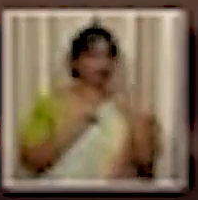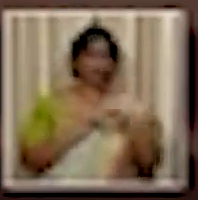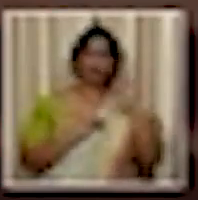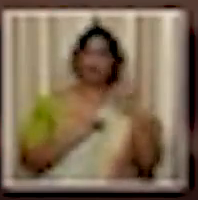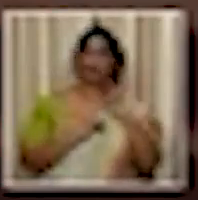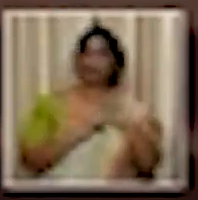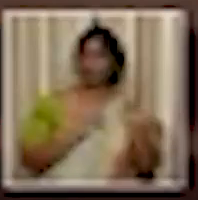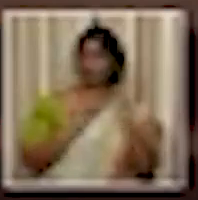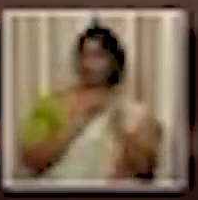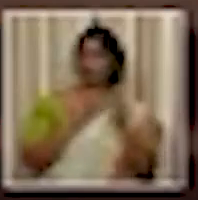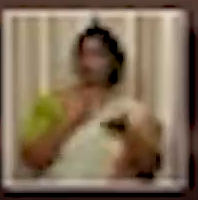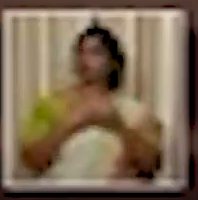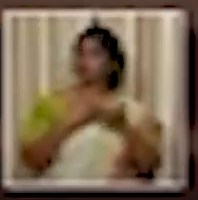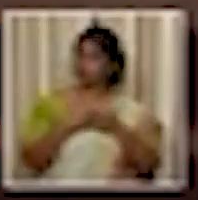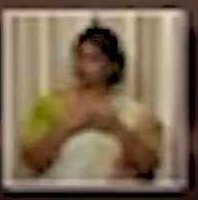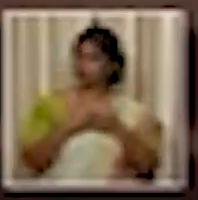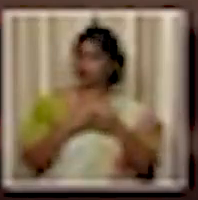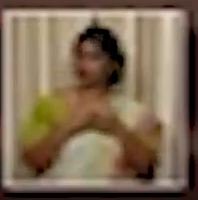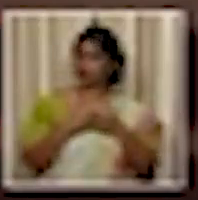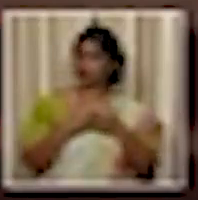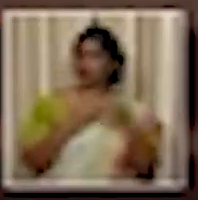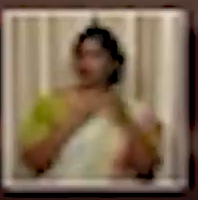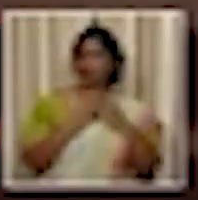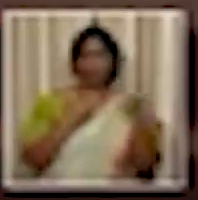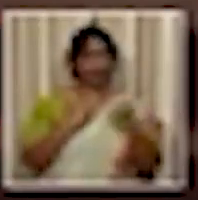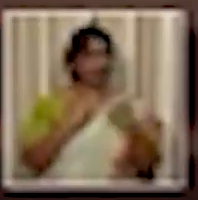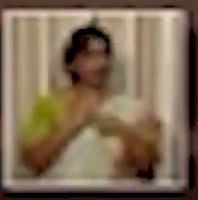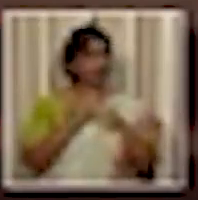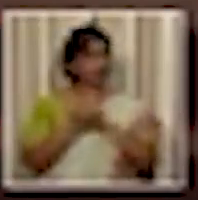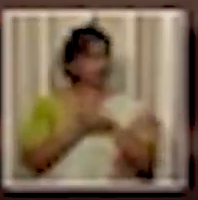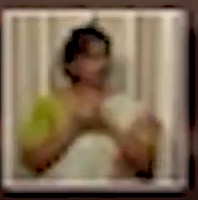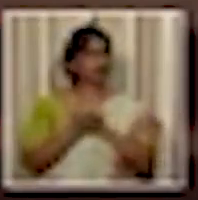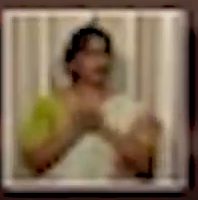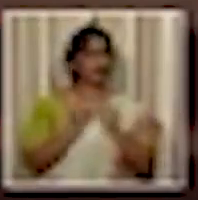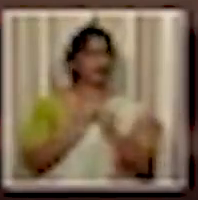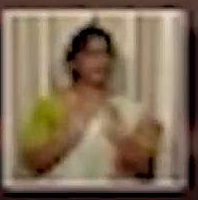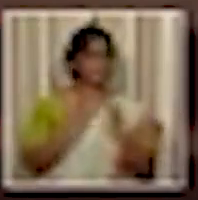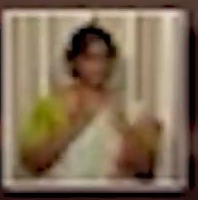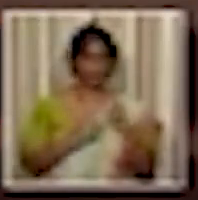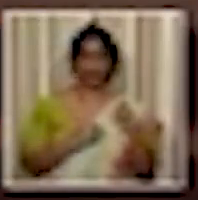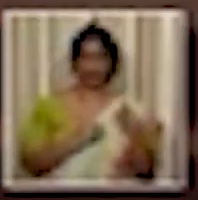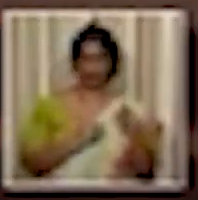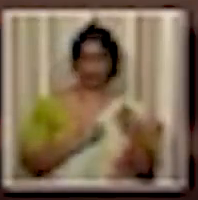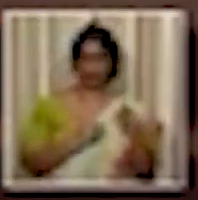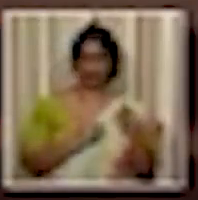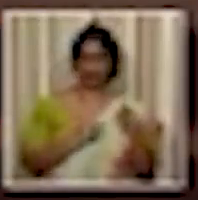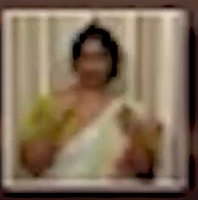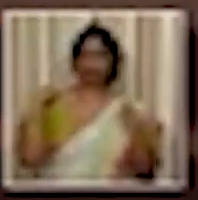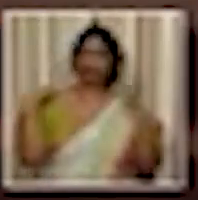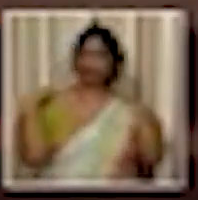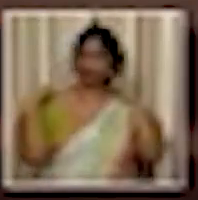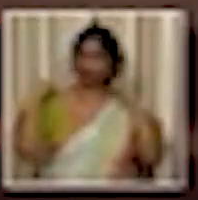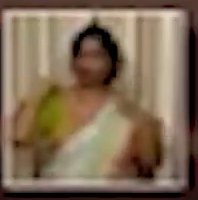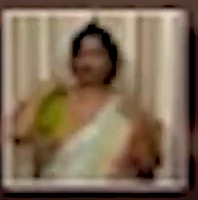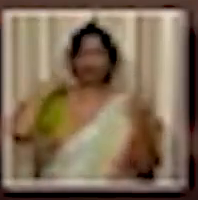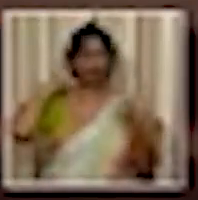341,510ක් වගේ නිවාස ඉදිකිරීම සහ නිවාස අලුත් වැඩියා කිරීමට වැඩ ආරම්භ කරලා තියෙනවා. ගරු කථානායකතුමනි, ඒ සඳහා